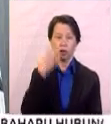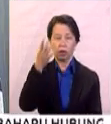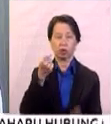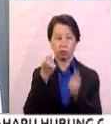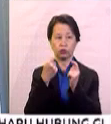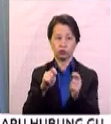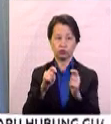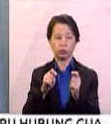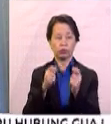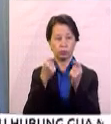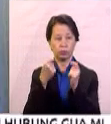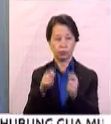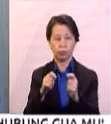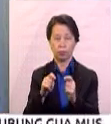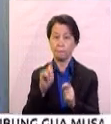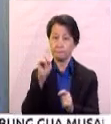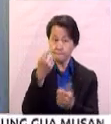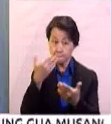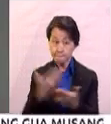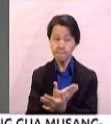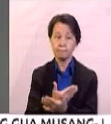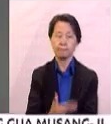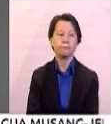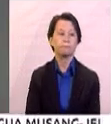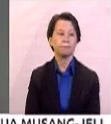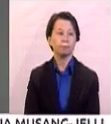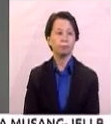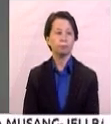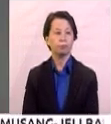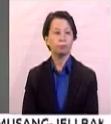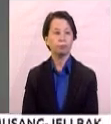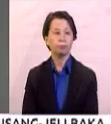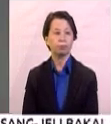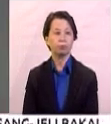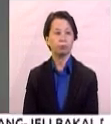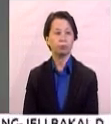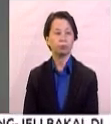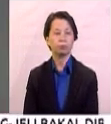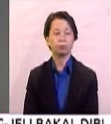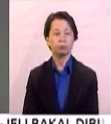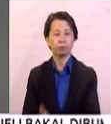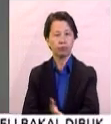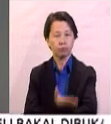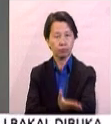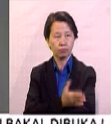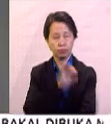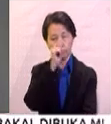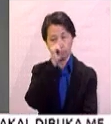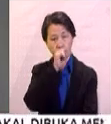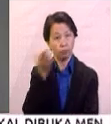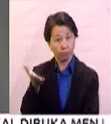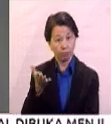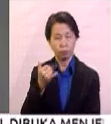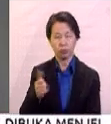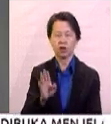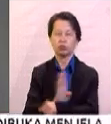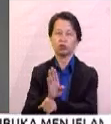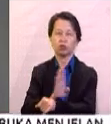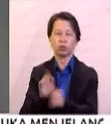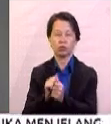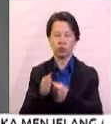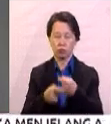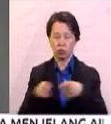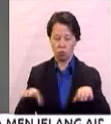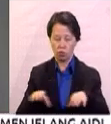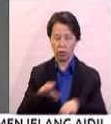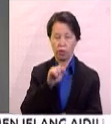yang sesuatu yang barulah. Mengulas lanjut perkembangan seni Aida, beliau kini sibuk dengan proses